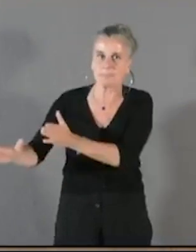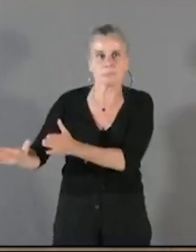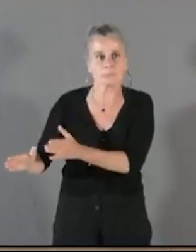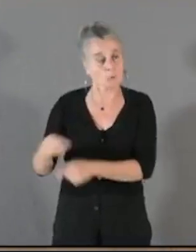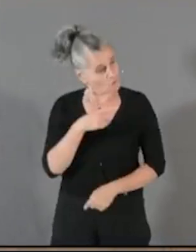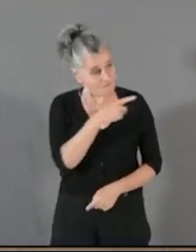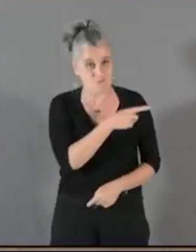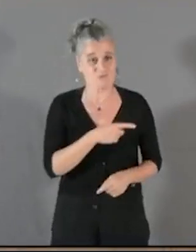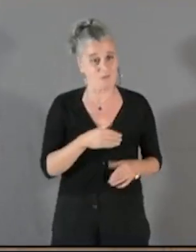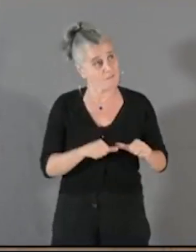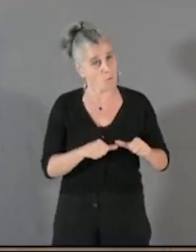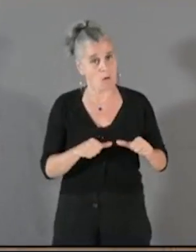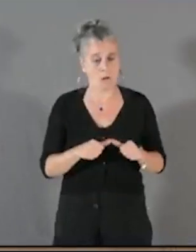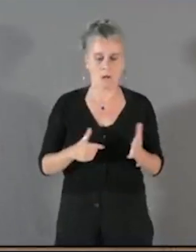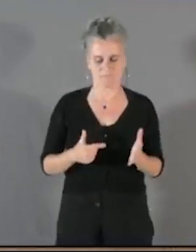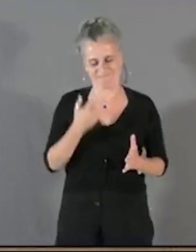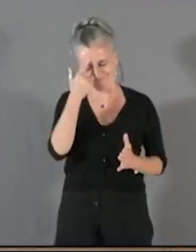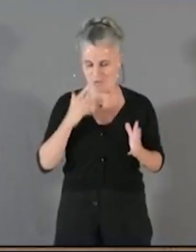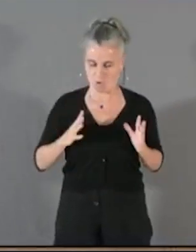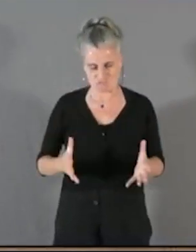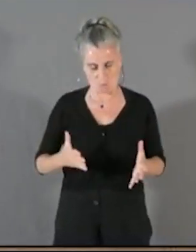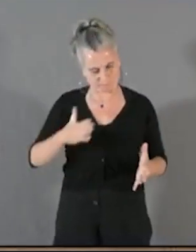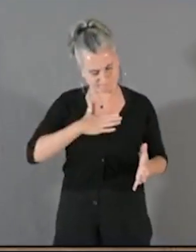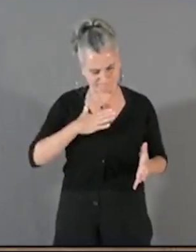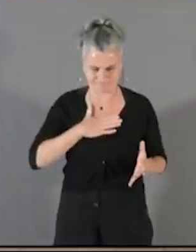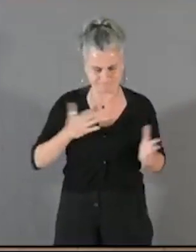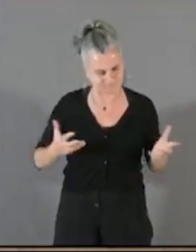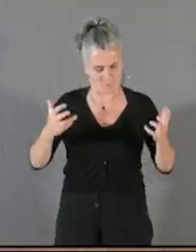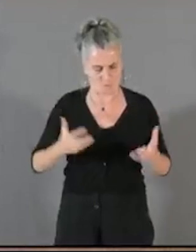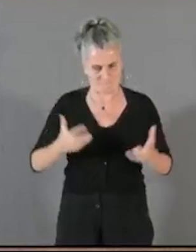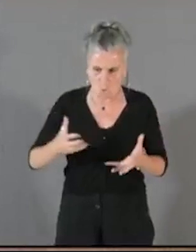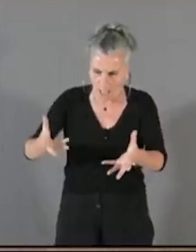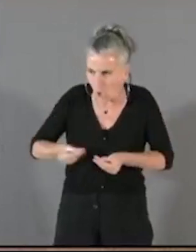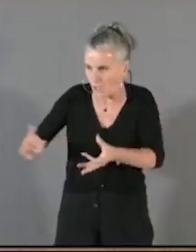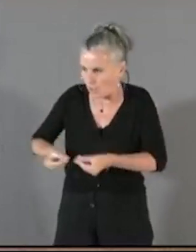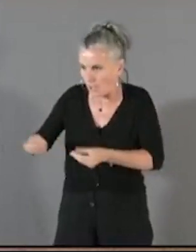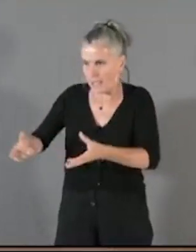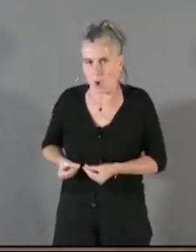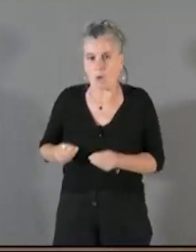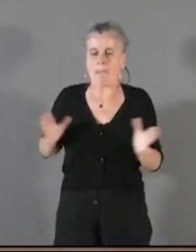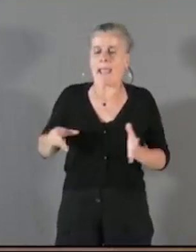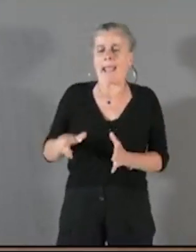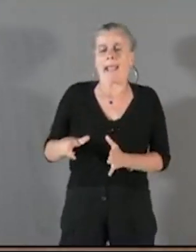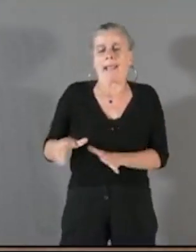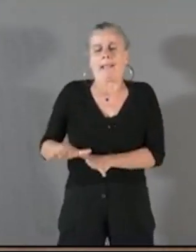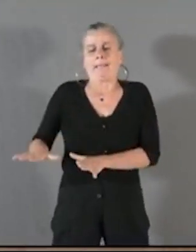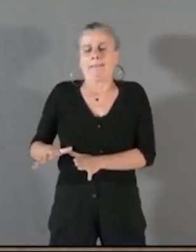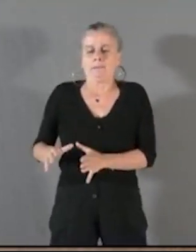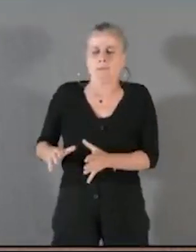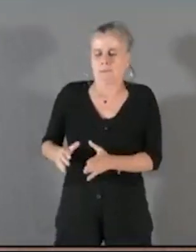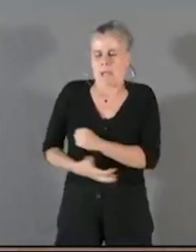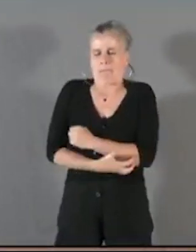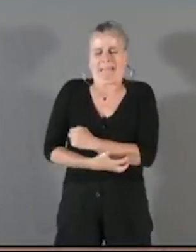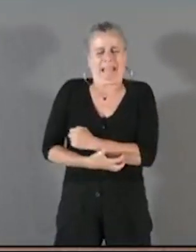engagements et continuez à accueillir toute la misère du monde, mais cachez cette misère que les Marseillais ne peuvent